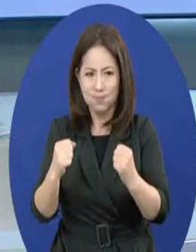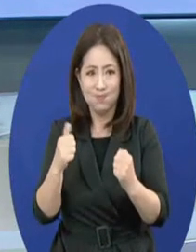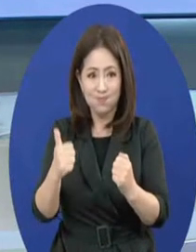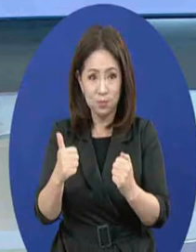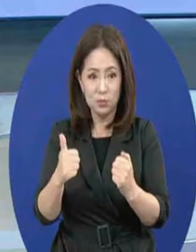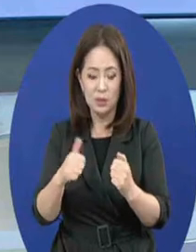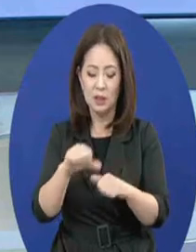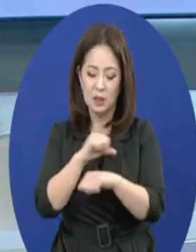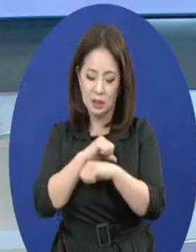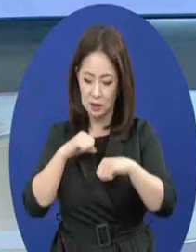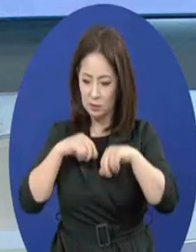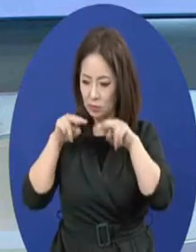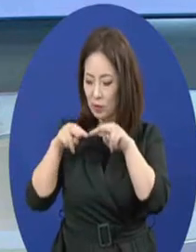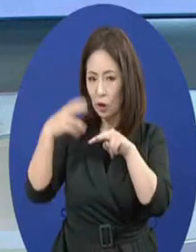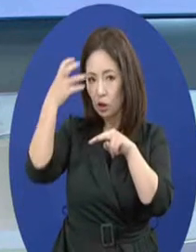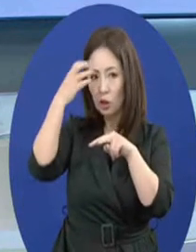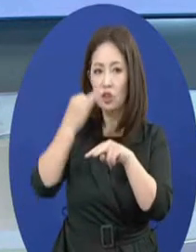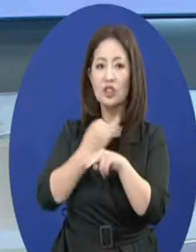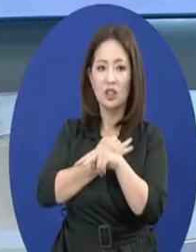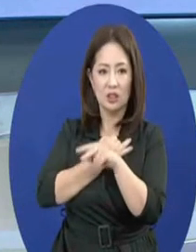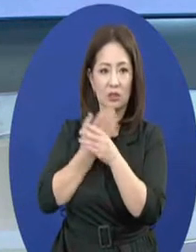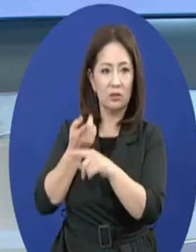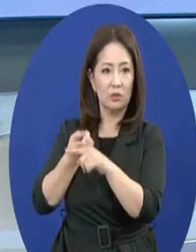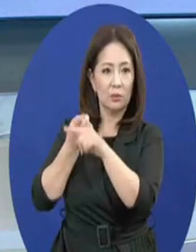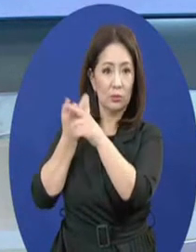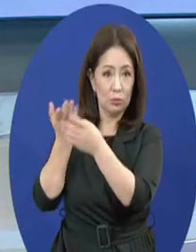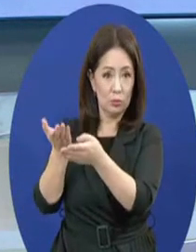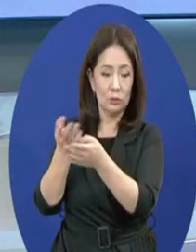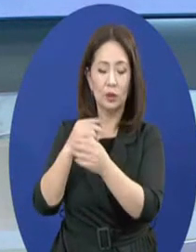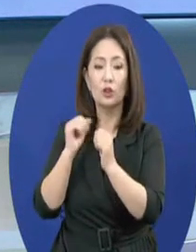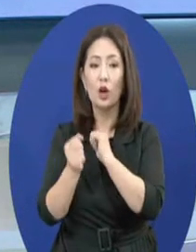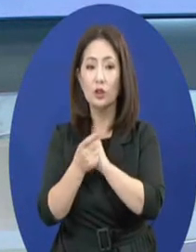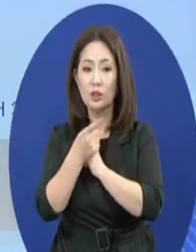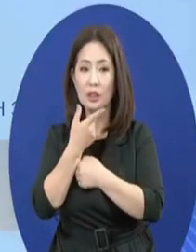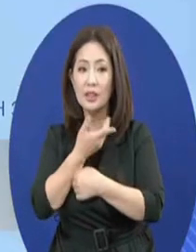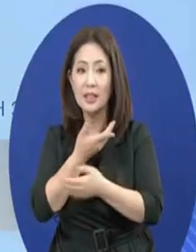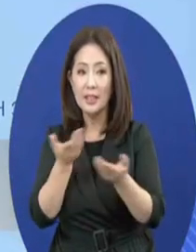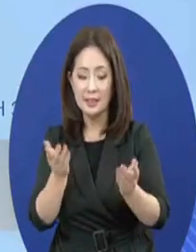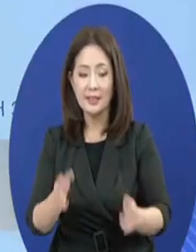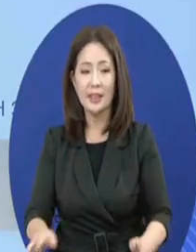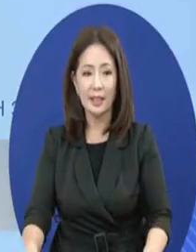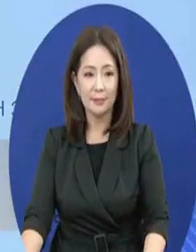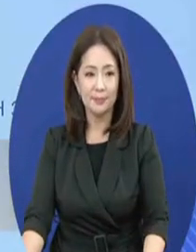төрд итгэх итгэл дээшлэн гэдгийг чуулганд оролцогчд онцоллоо.